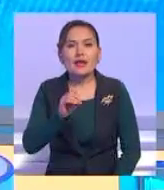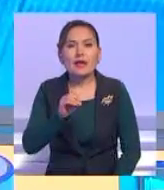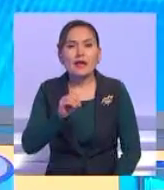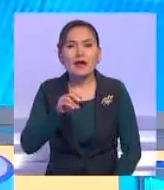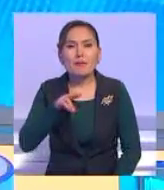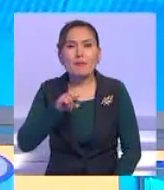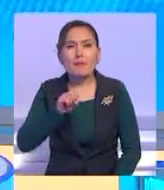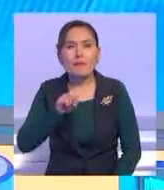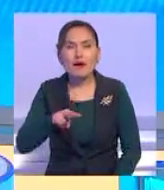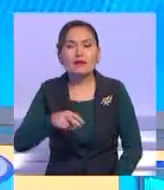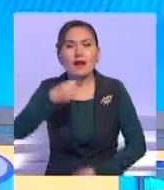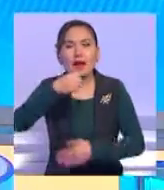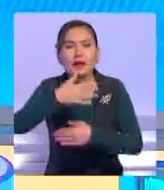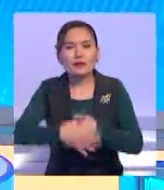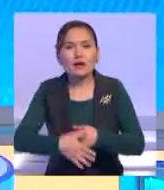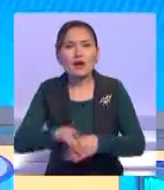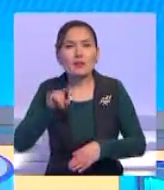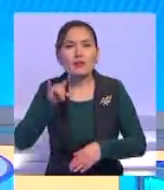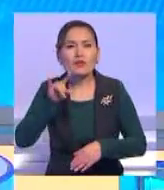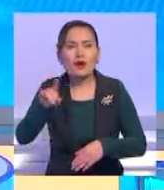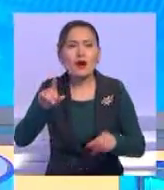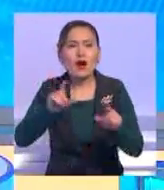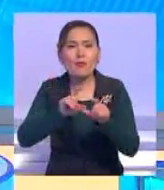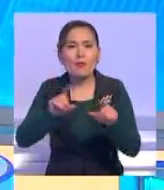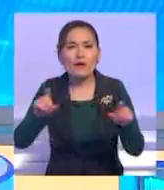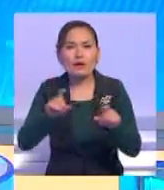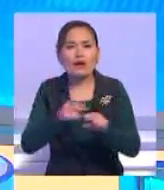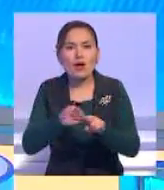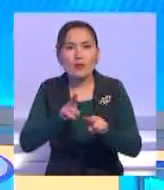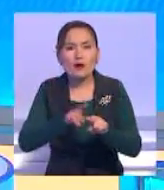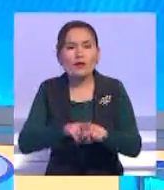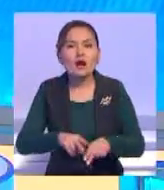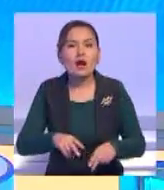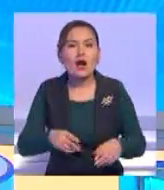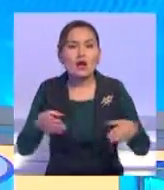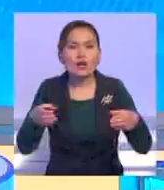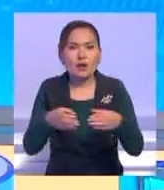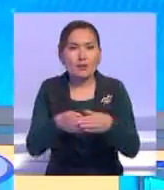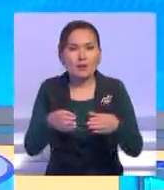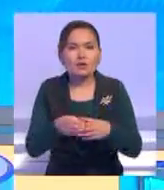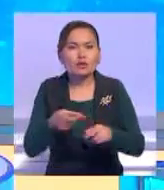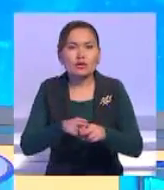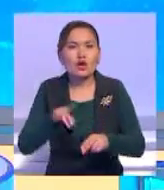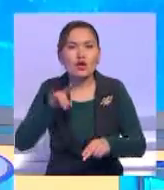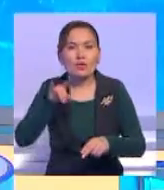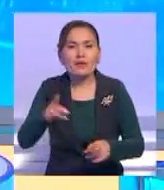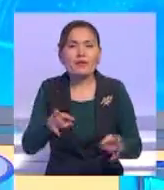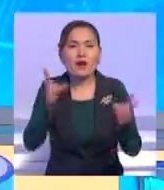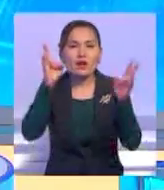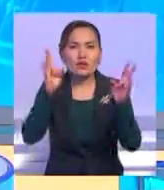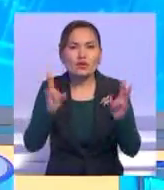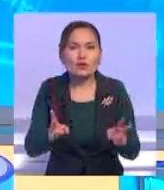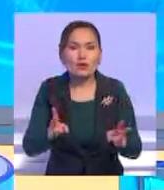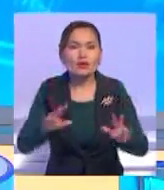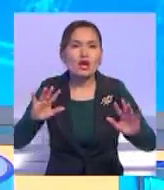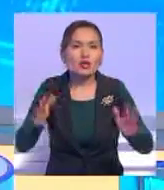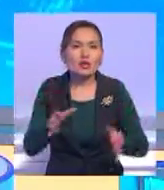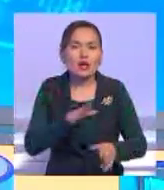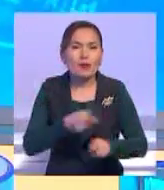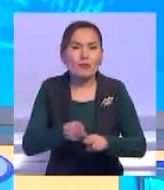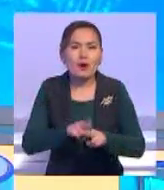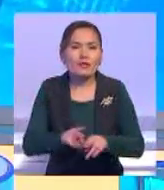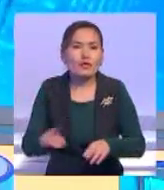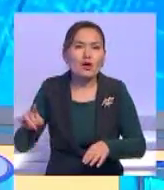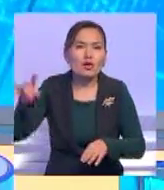Непал астанасы Катманду халықаралық әуежайында Бангладештік жекеменшік US Bangl әуе компаниясына тиесілі ұшақ апатқа ұшырады. Әуе